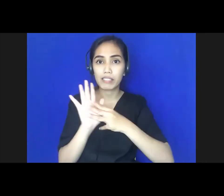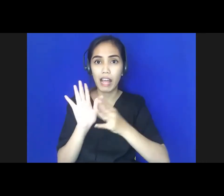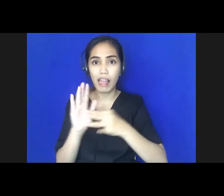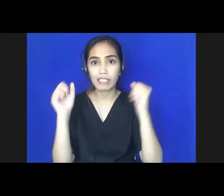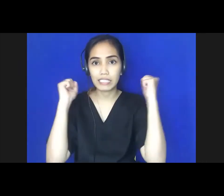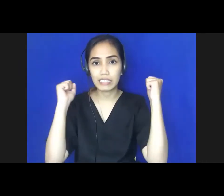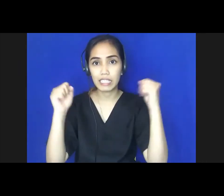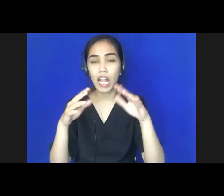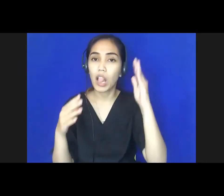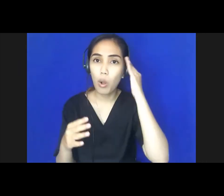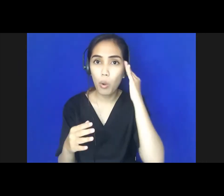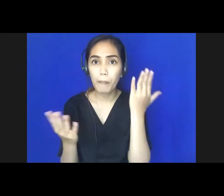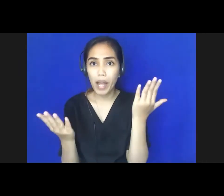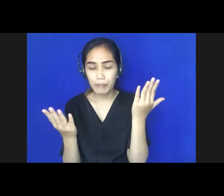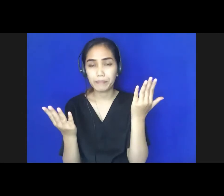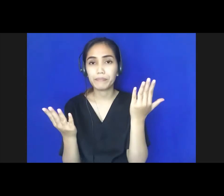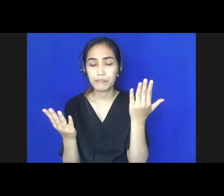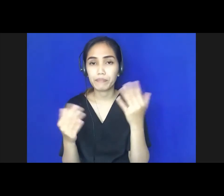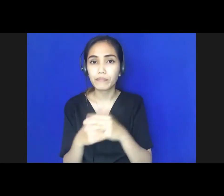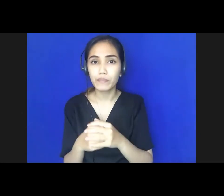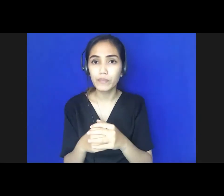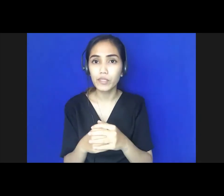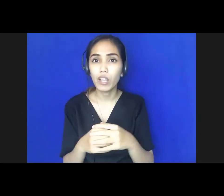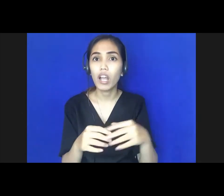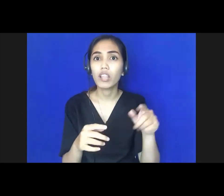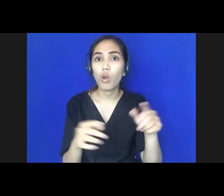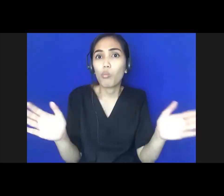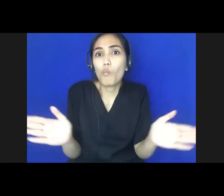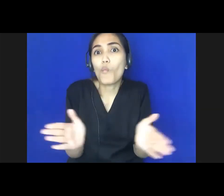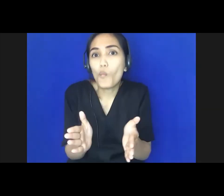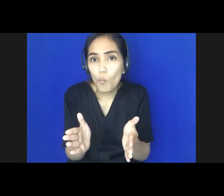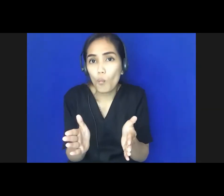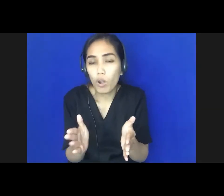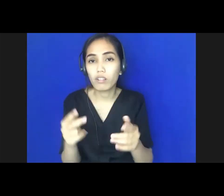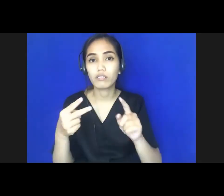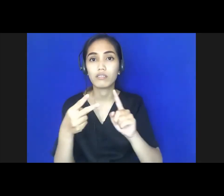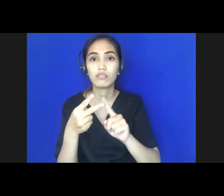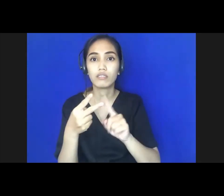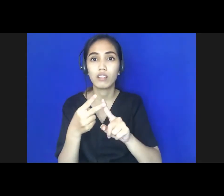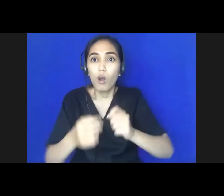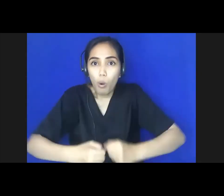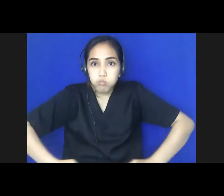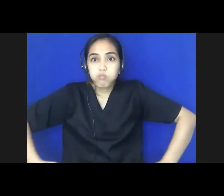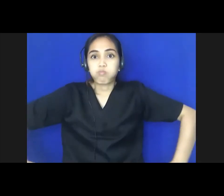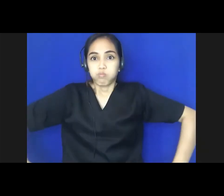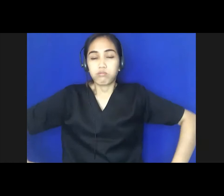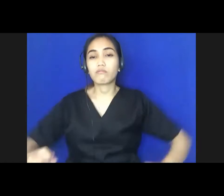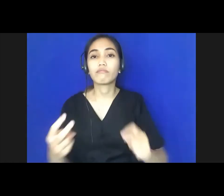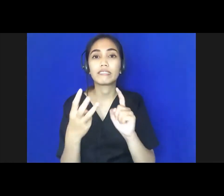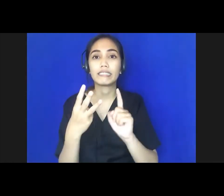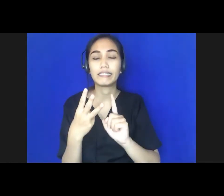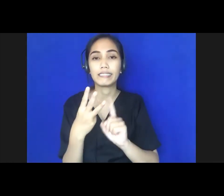Masalah tersebut antara lain adalah wasting atau kurus, overweight atau obesity, dan yang ketiga